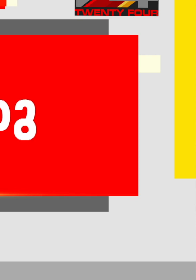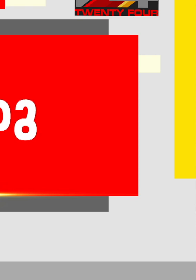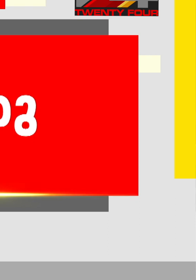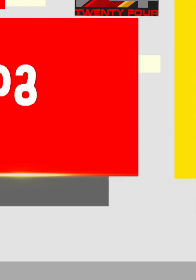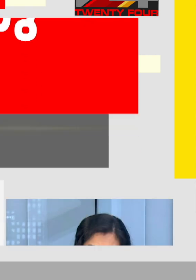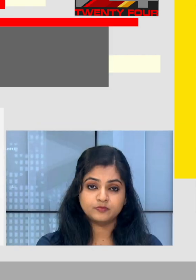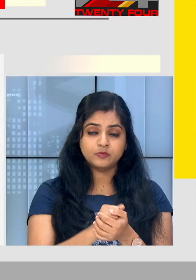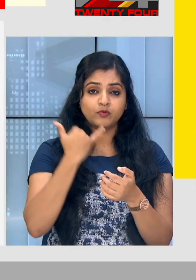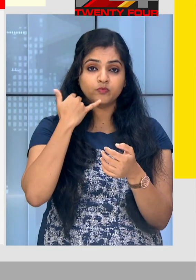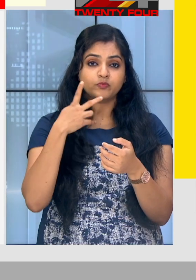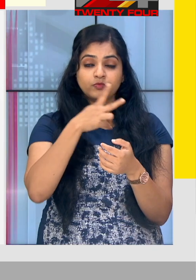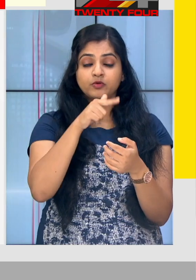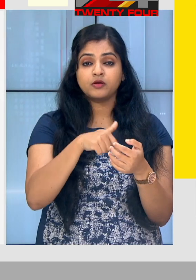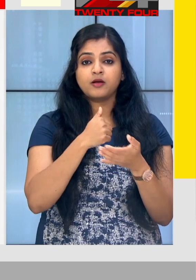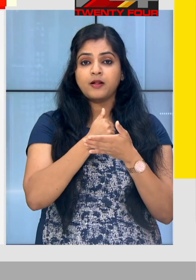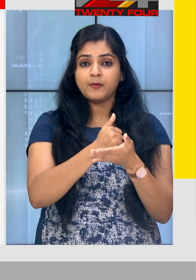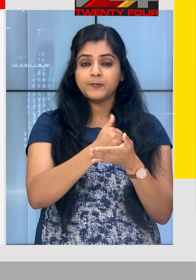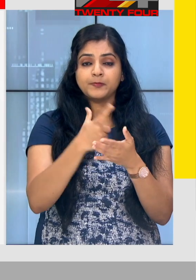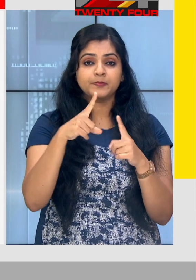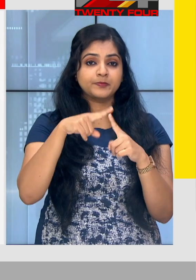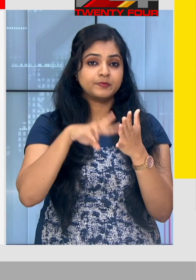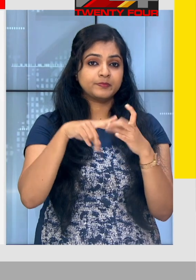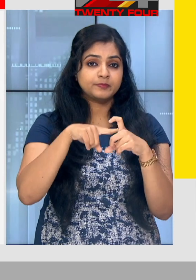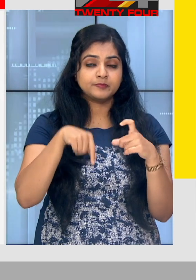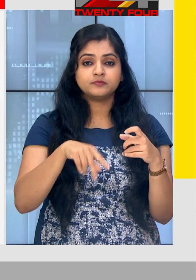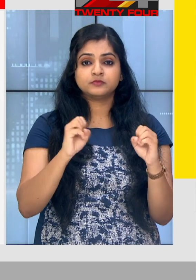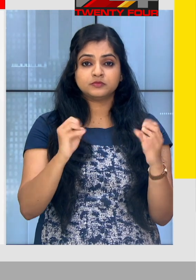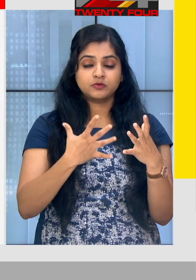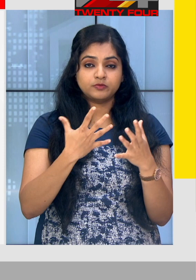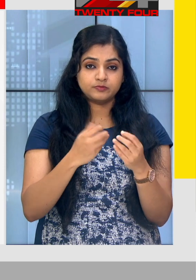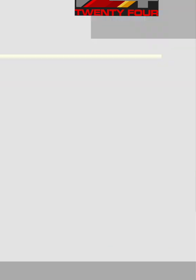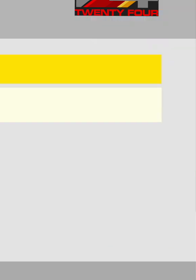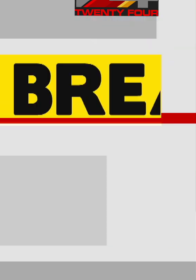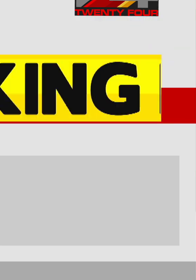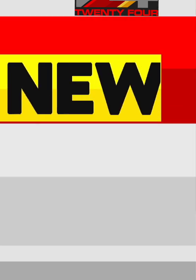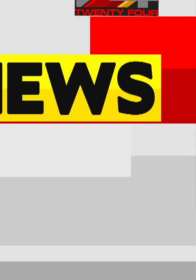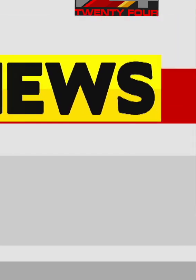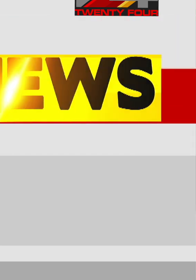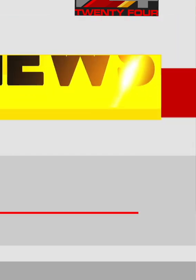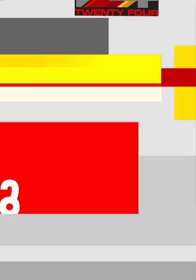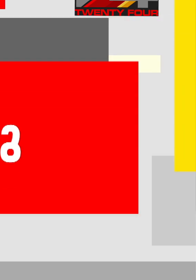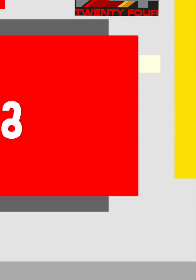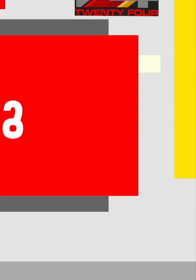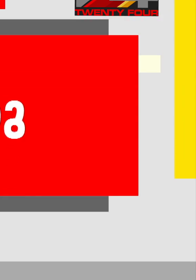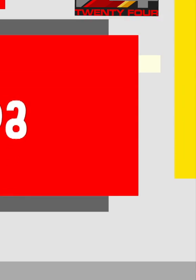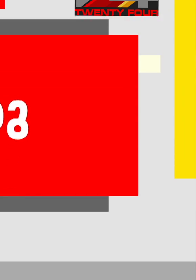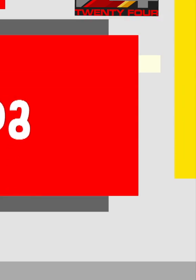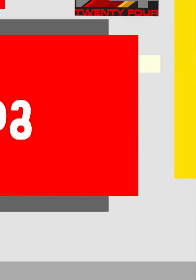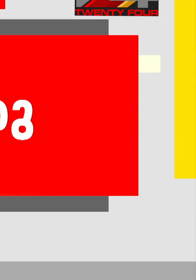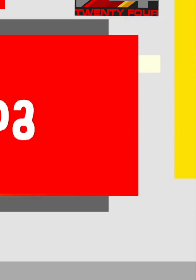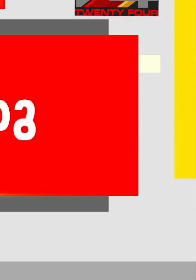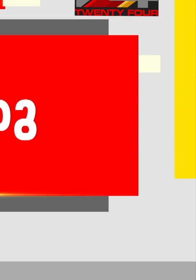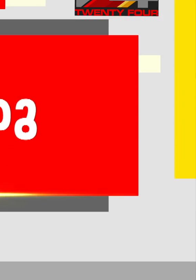വിളിച്ച് പറഞ്ഞിട്ടുണ്ട്, ഇവിടെ ഒരു ഹെൽപ്പ് ലൈൻ തുടങ്ങുന്ന കാര്യം ഗവൺമെൻറ് ചോദിക്കണം തുടങ്ങണമെങ്കിൽ. നിതിൻ അഭിചരിച്ചിരുന്നുണ്ട് വിശദാംശങ്ങളുമായി. നിതിൻ,